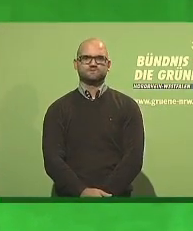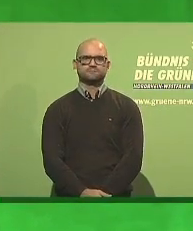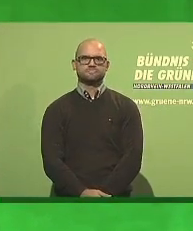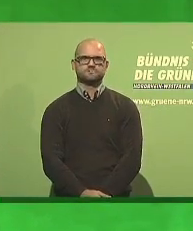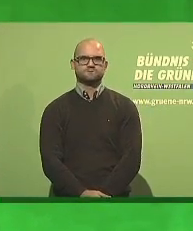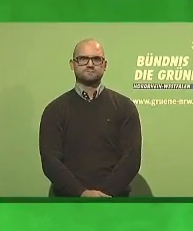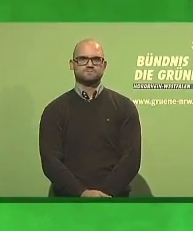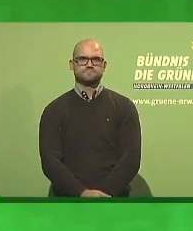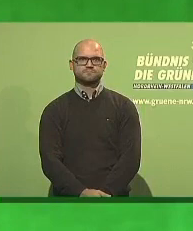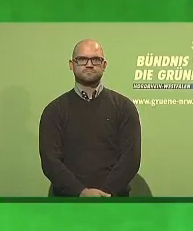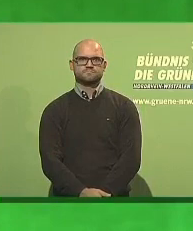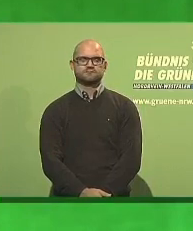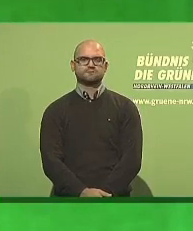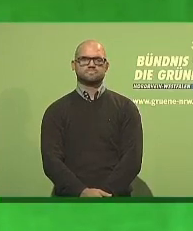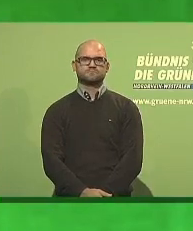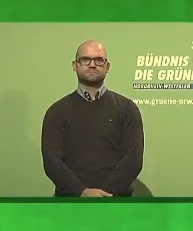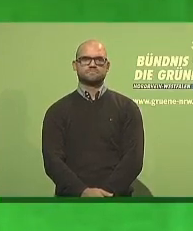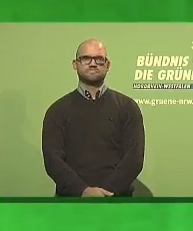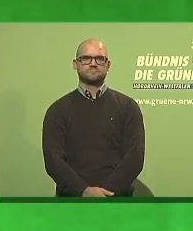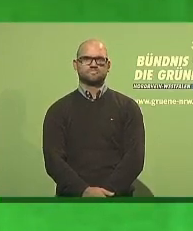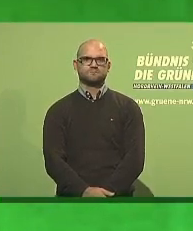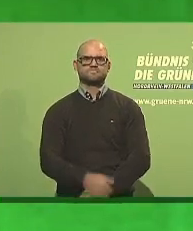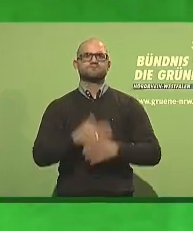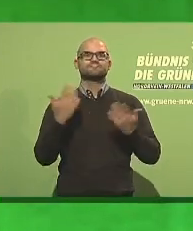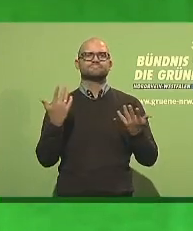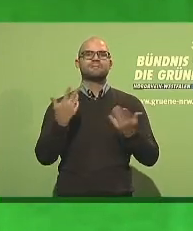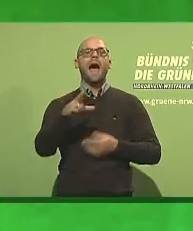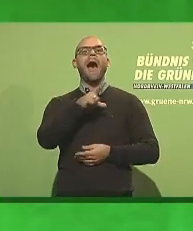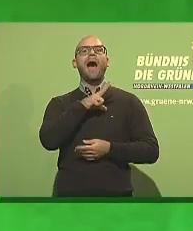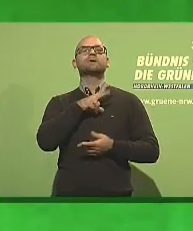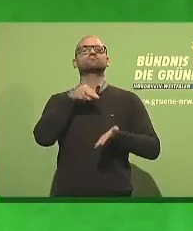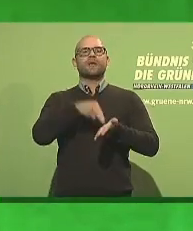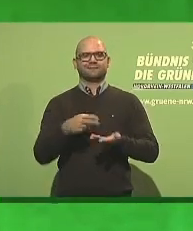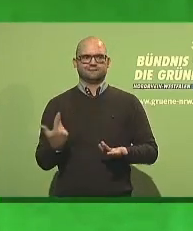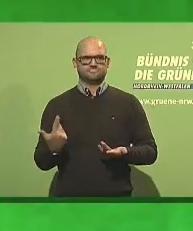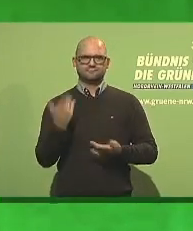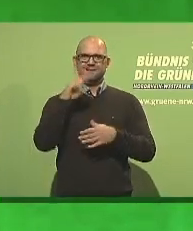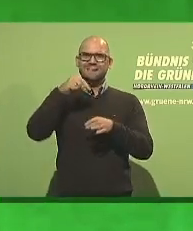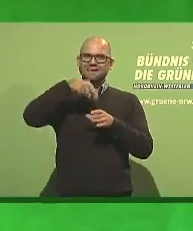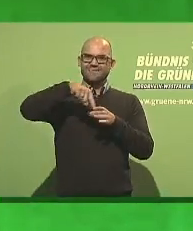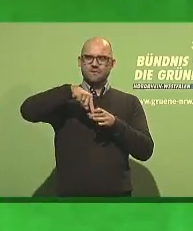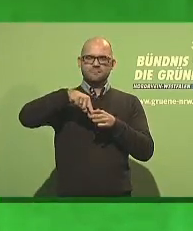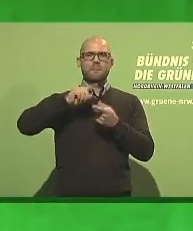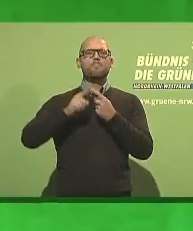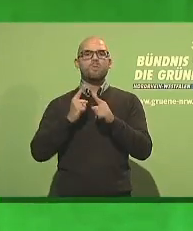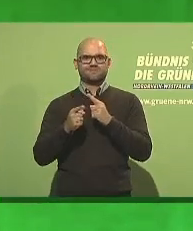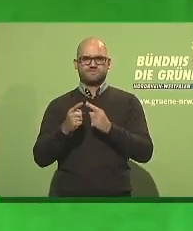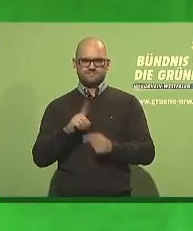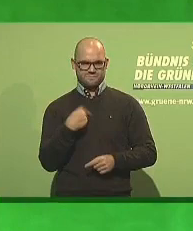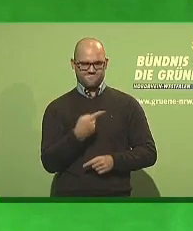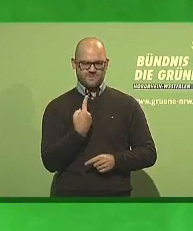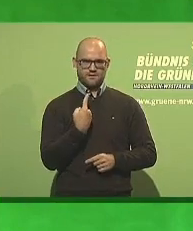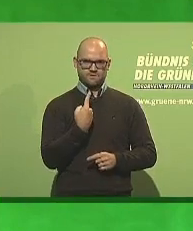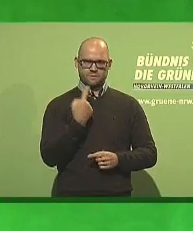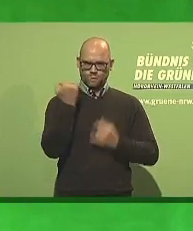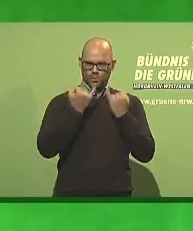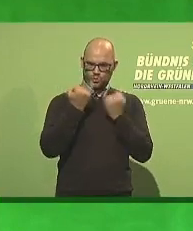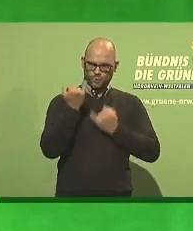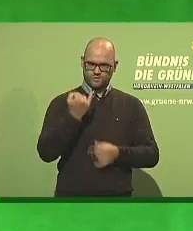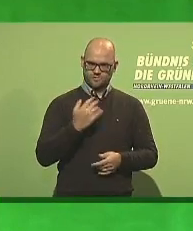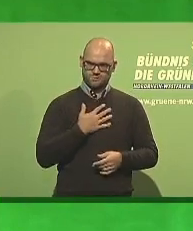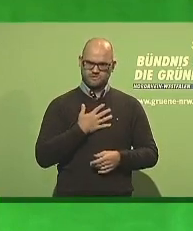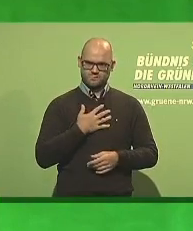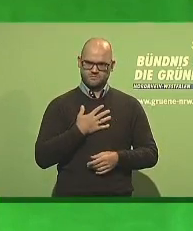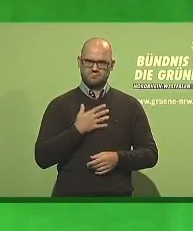Wir reden ja zuweilen über Eigenständigkeit. In der Innenpolitik müssen wir uns Grüne über die Eigenständigkeit